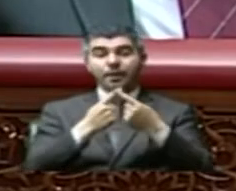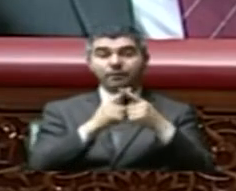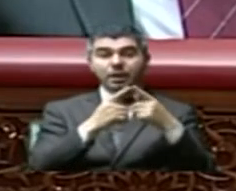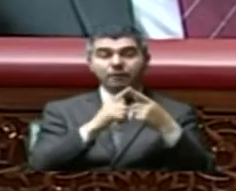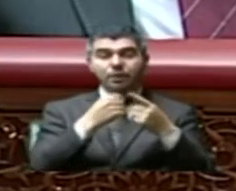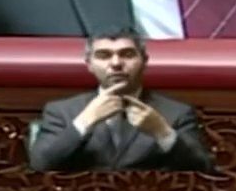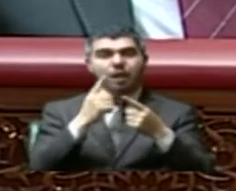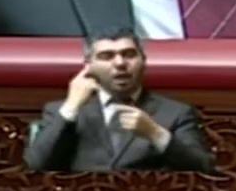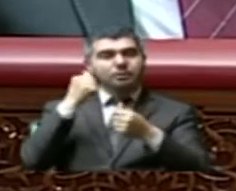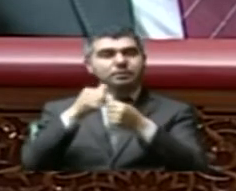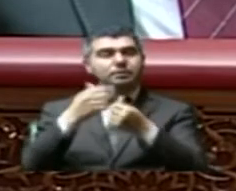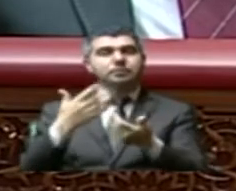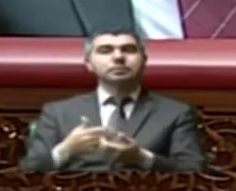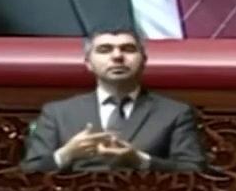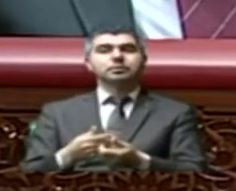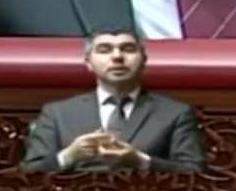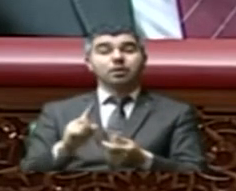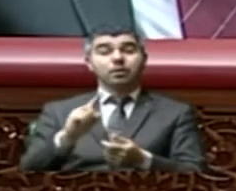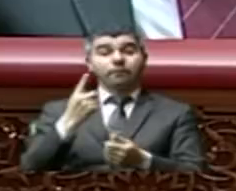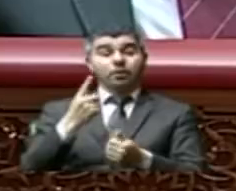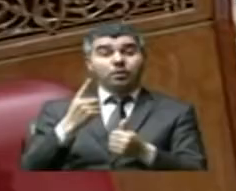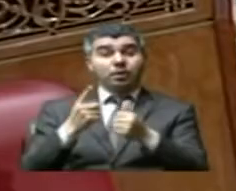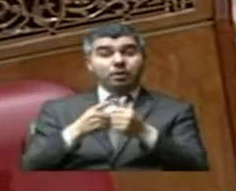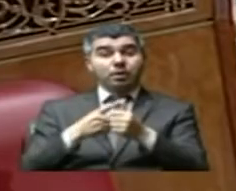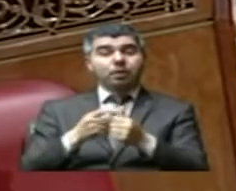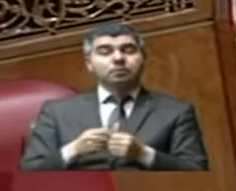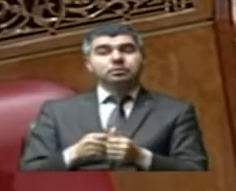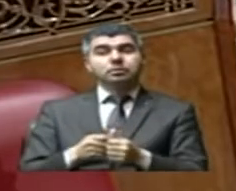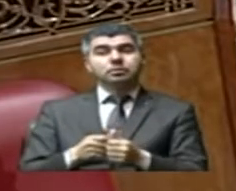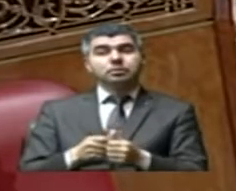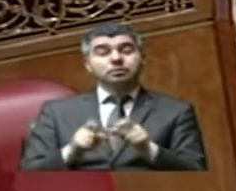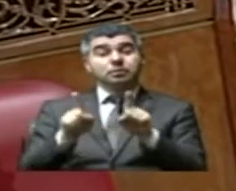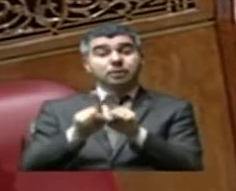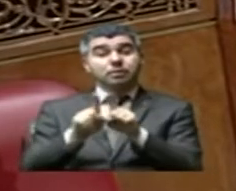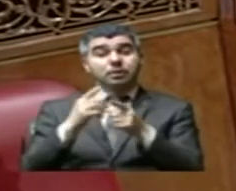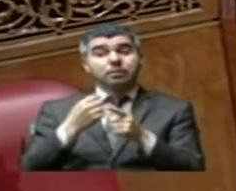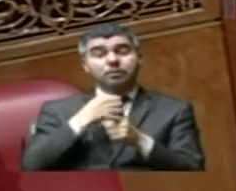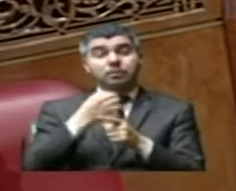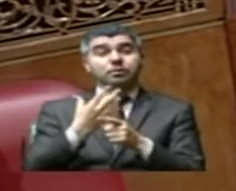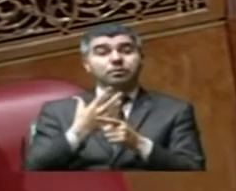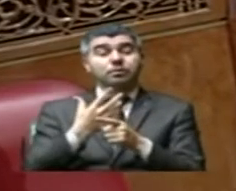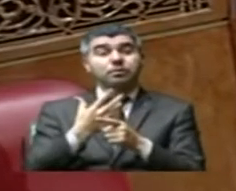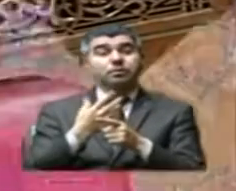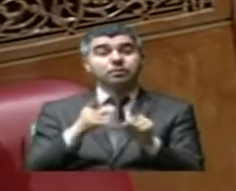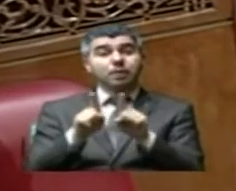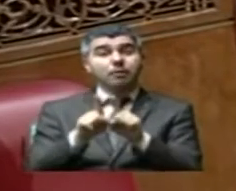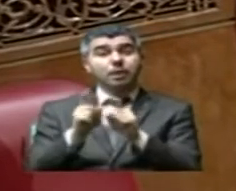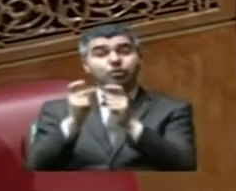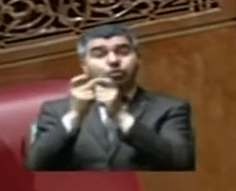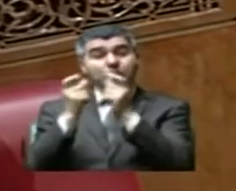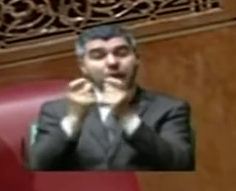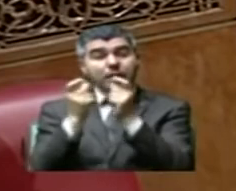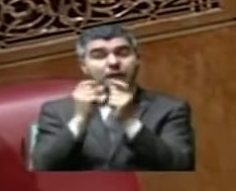الأمور راك ذكرتي بها. المسألة الأولى هو أنه هذه المؤسسة هذه ملك للجميع، راه ماشي غير الإدارة ديالها، راه الإدارة